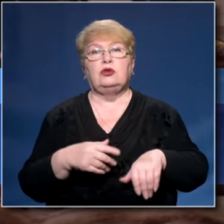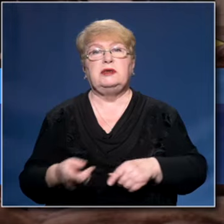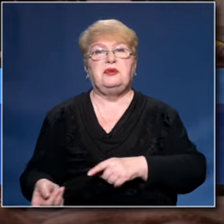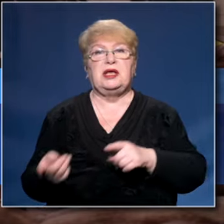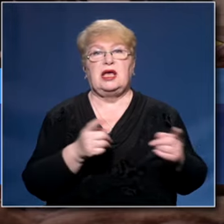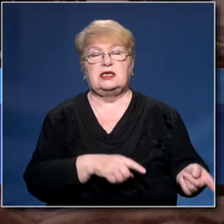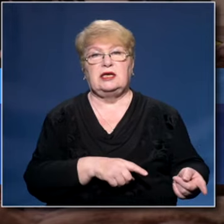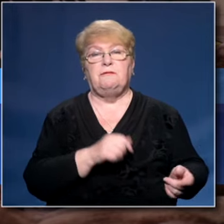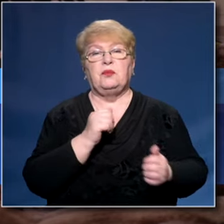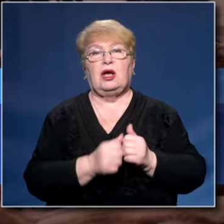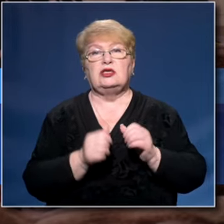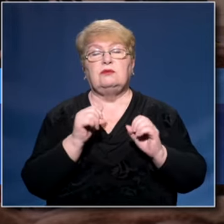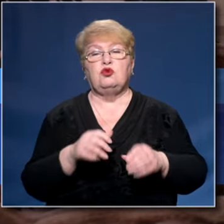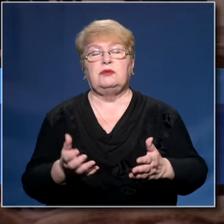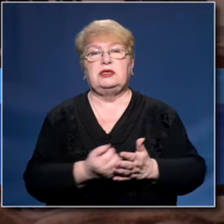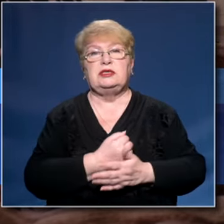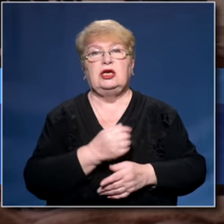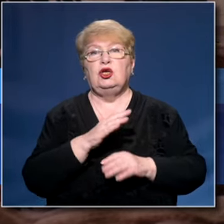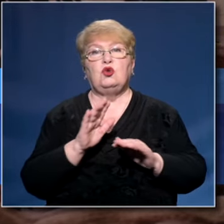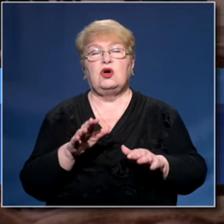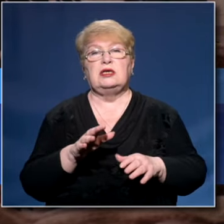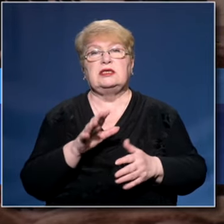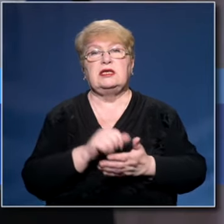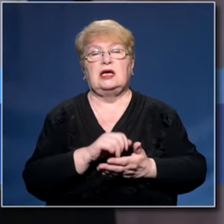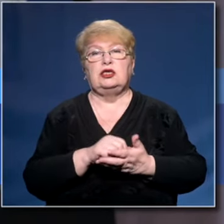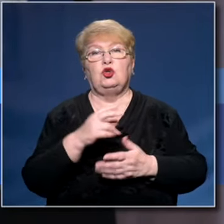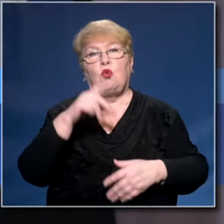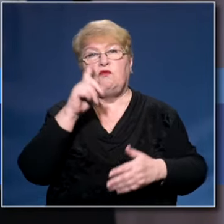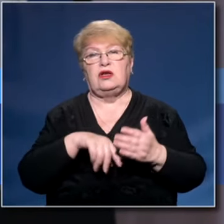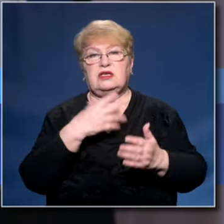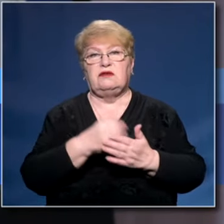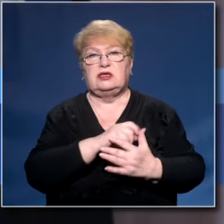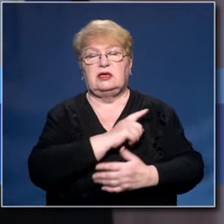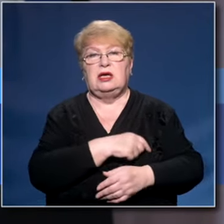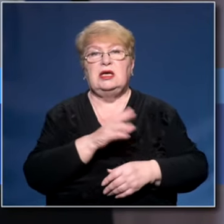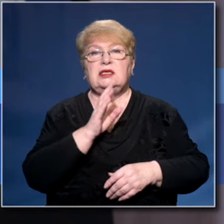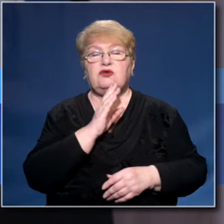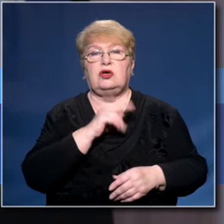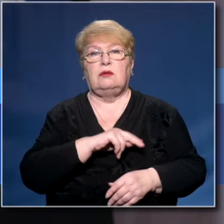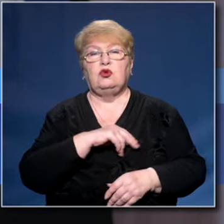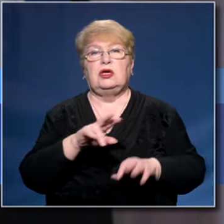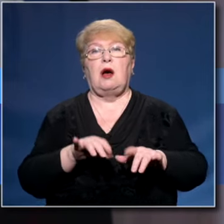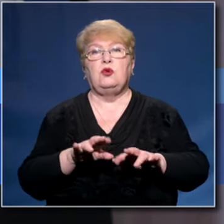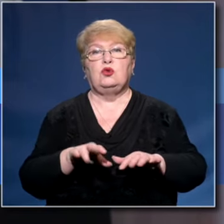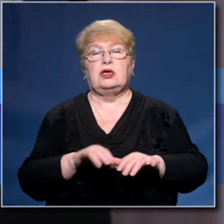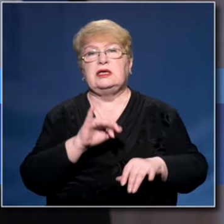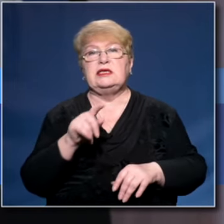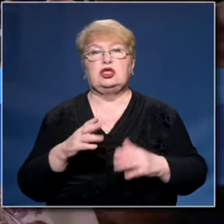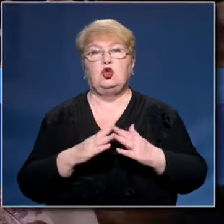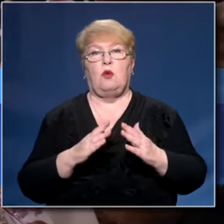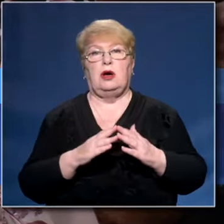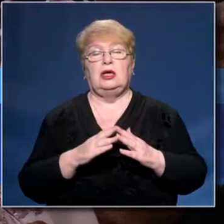переезда Здесь каждый может обрести не только занятия но и уверенность в своих силах девушка работает за компьютером дистанционно из